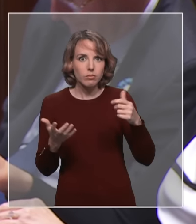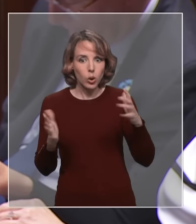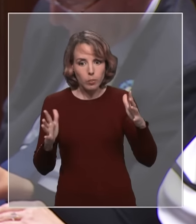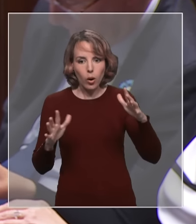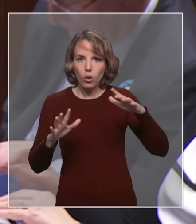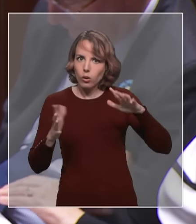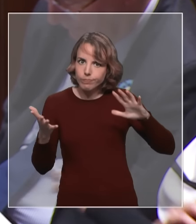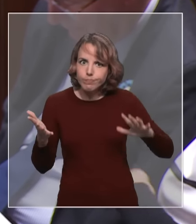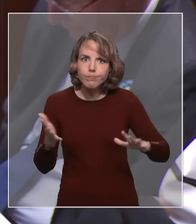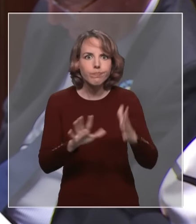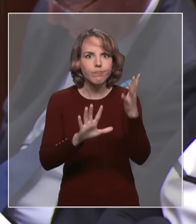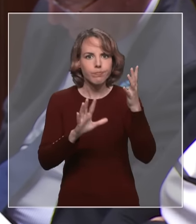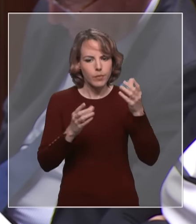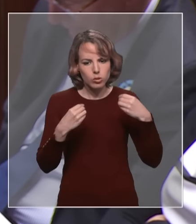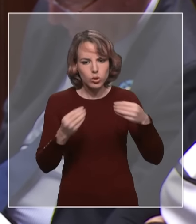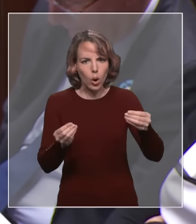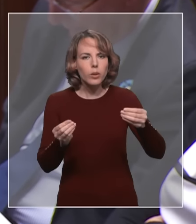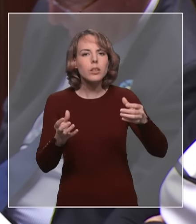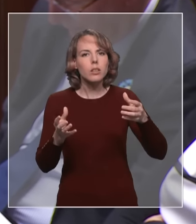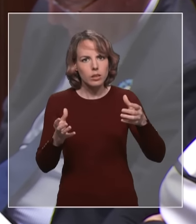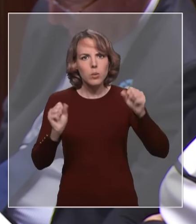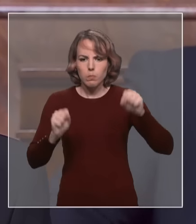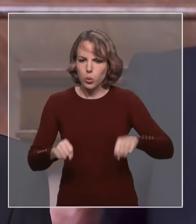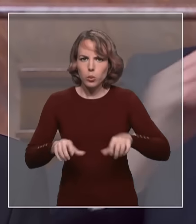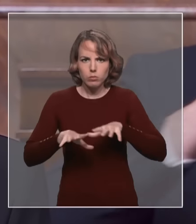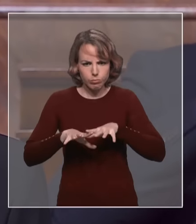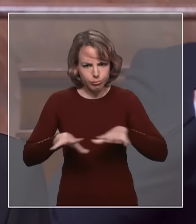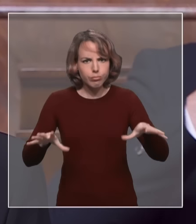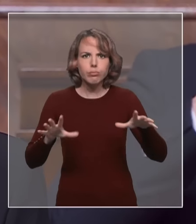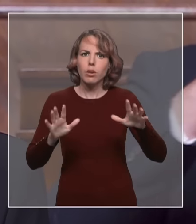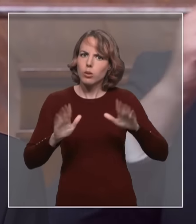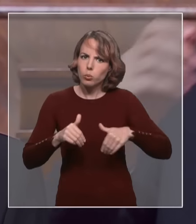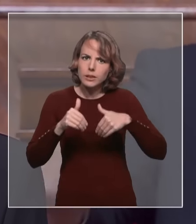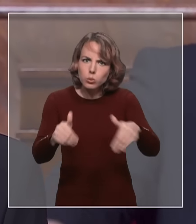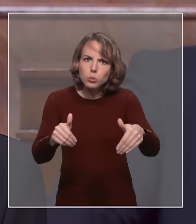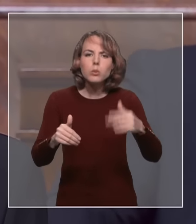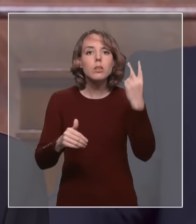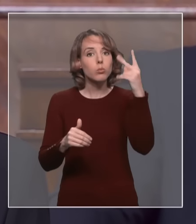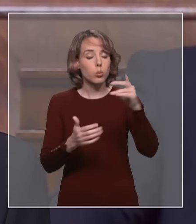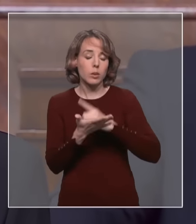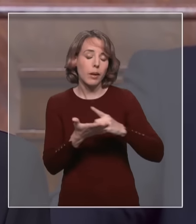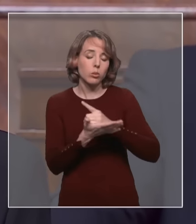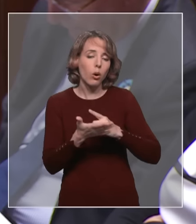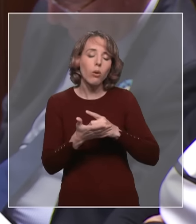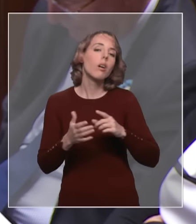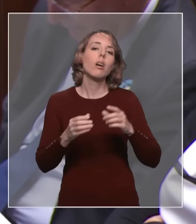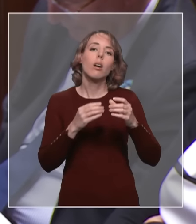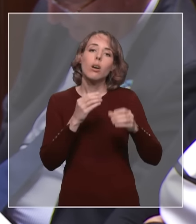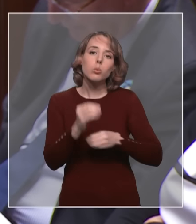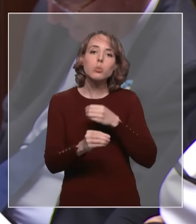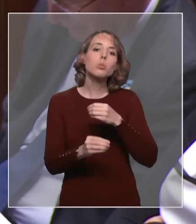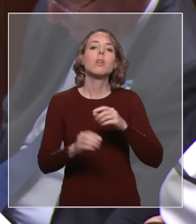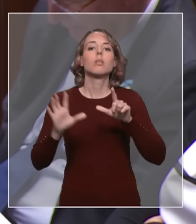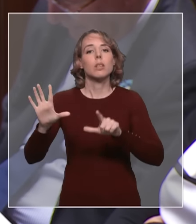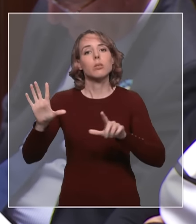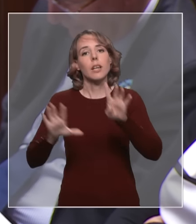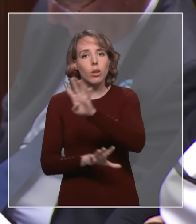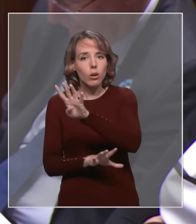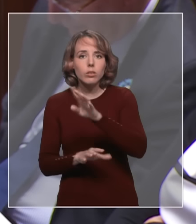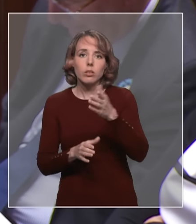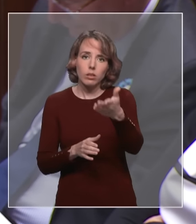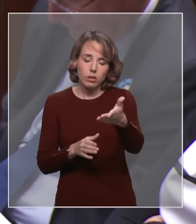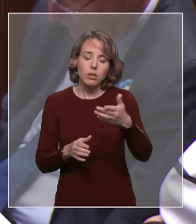services publics restent présents partout, en ruralité, dans la montagne, dans le Vaucluse où vous êtes élu, comme en Haute-Savoie où je suis élu, dont la